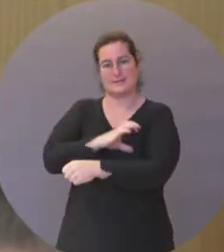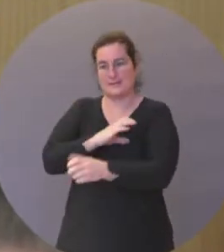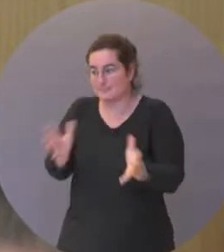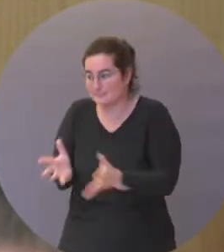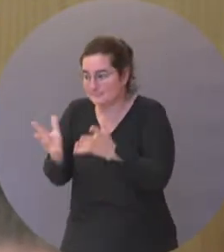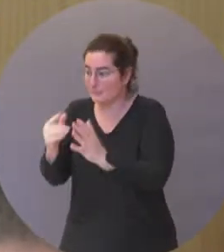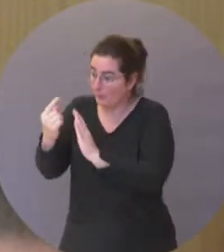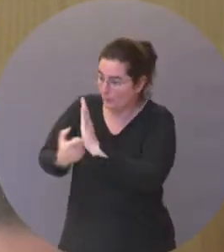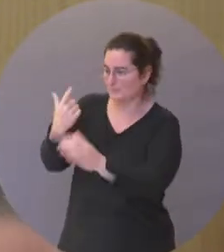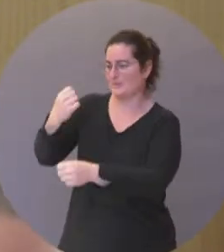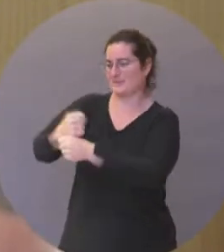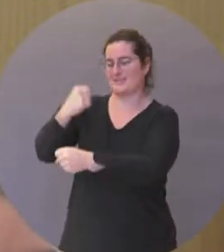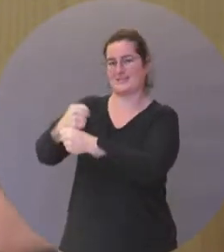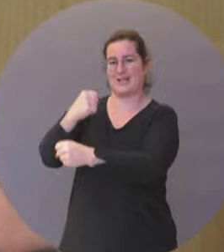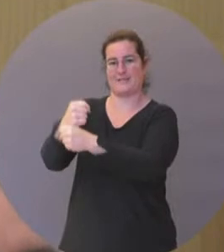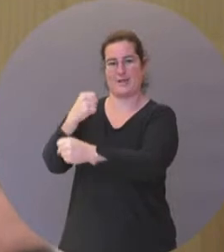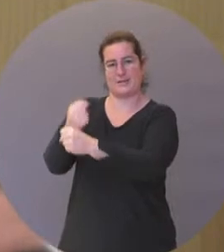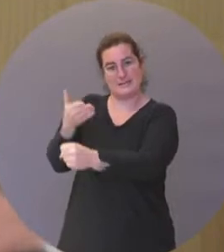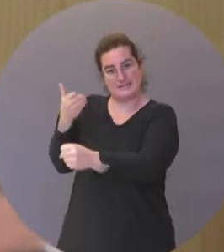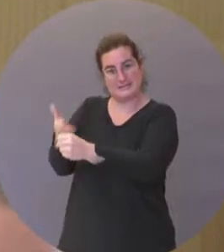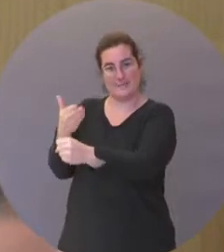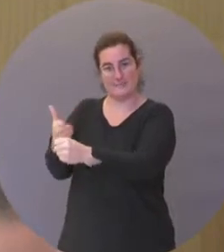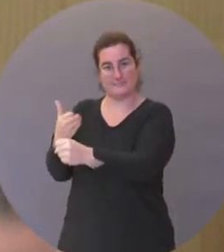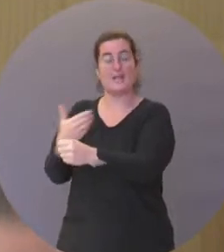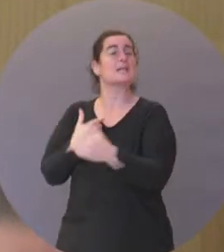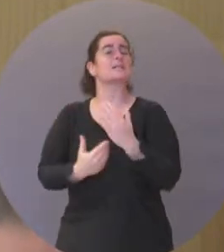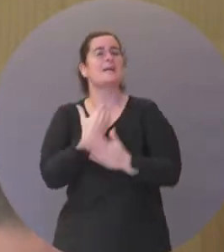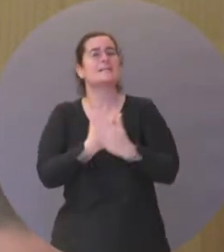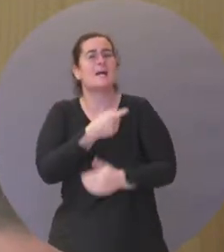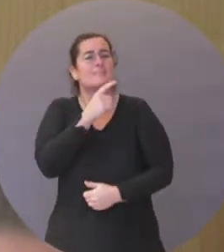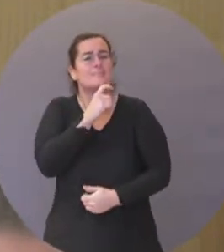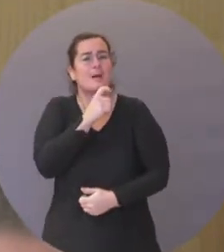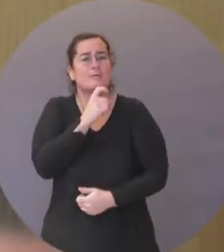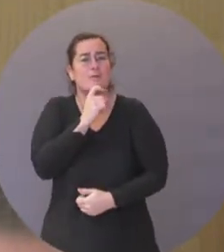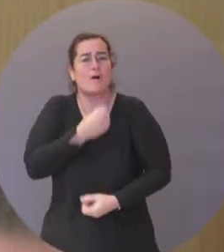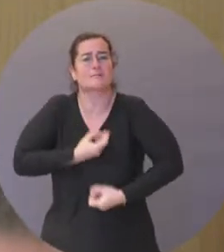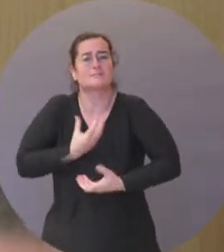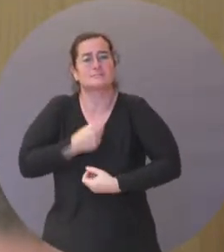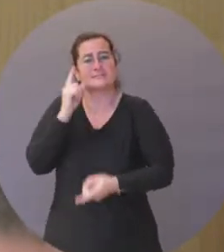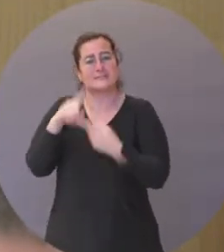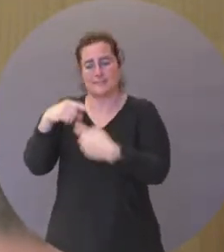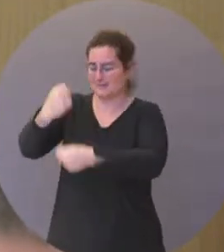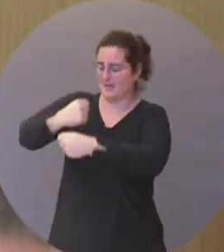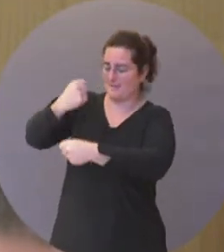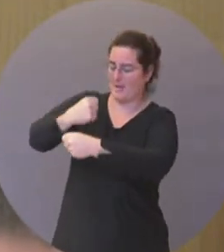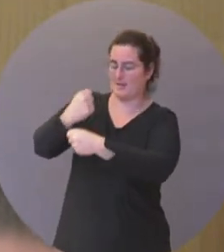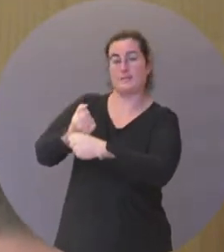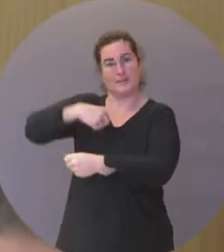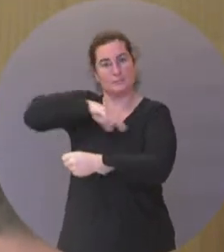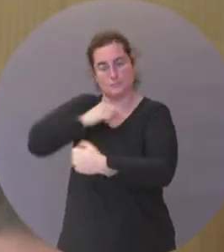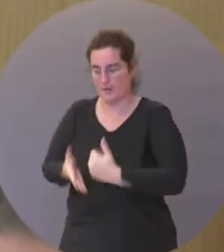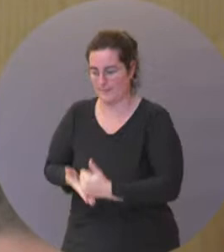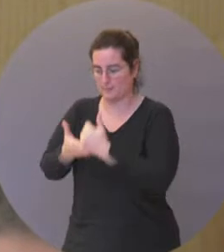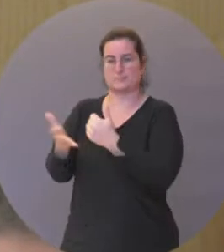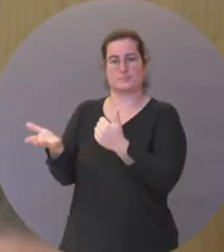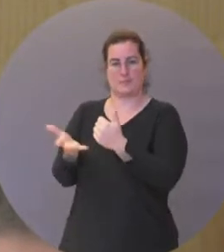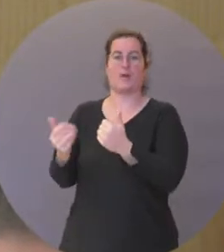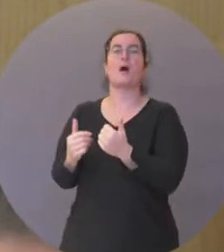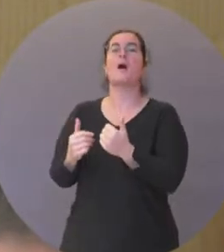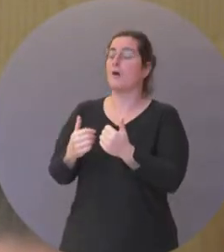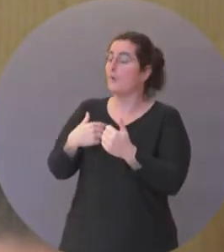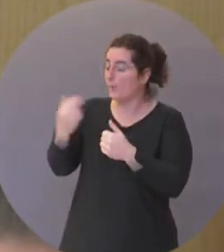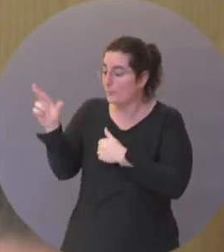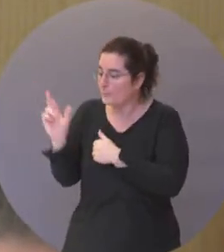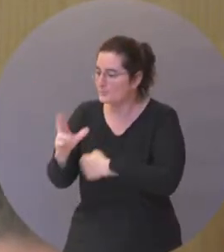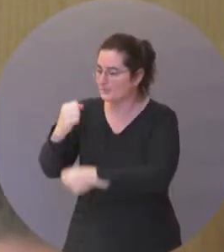majeur du mandat c'est un sujet qui n'a pas été développé ce matin mais c'est un sujet important pour nous nous avons fait de l'accompagnement et du retour